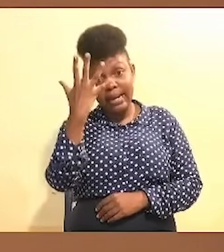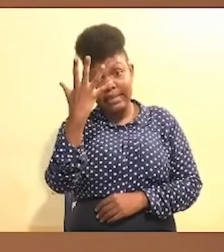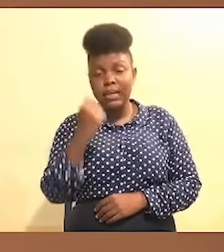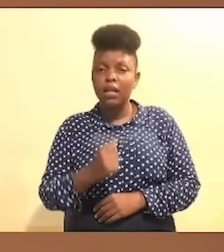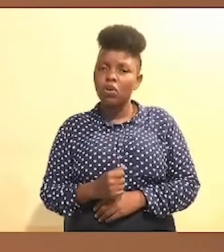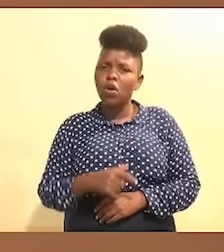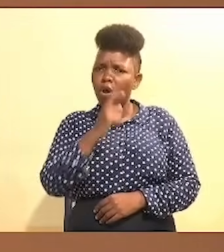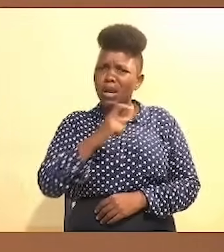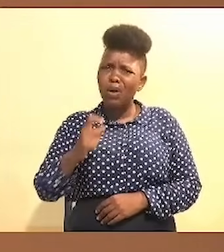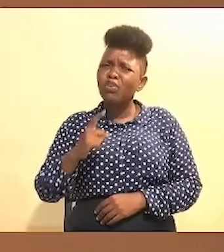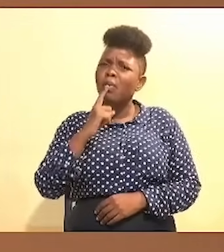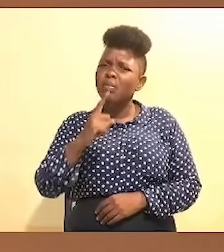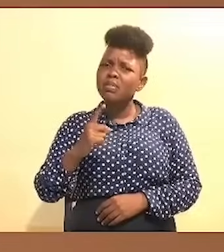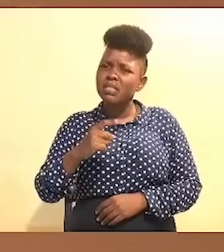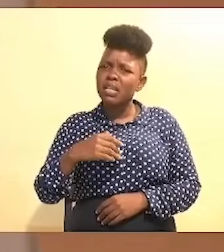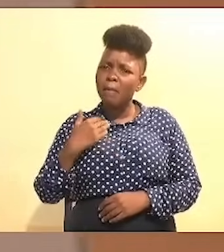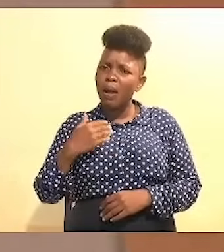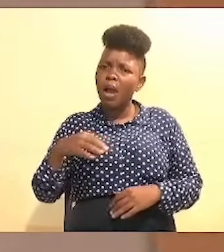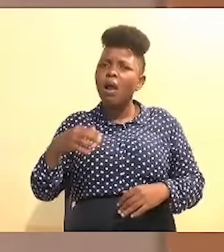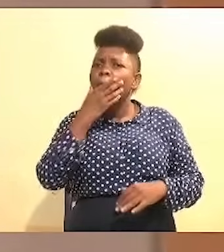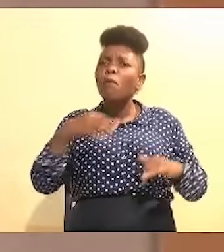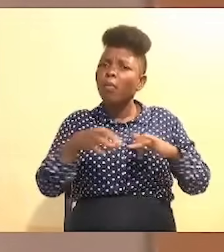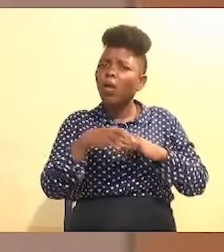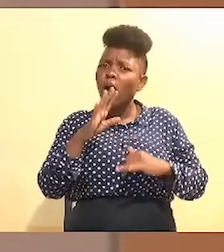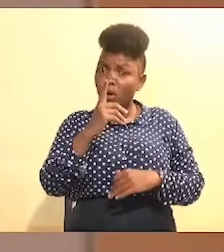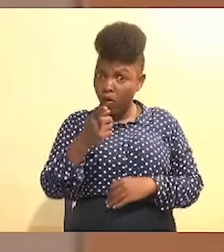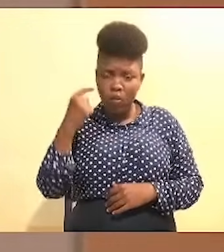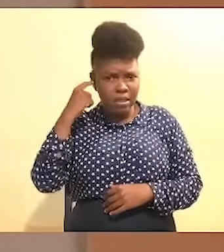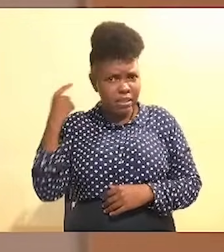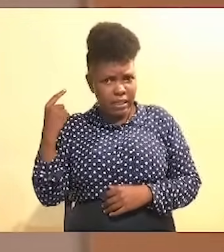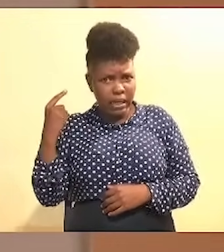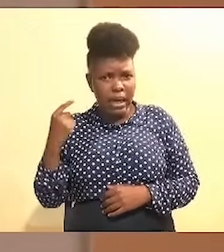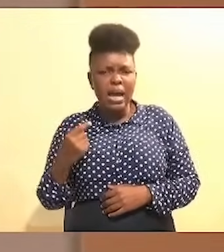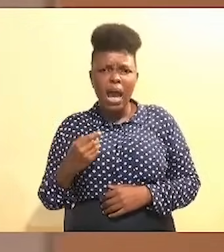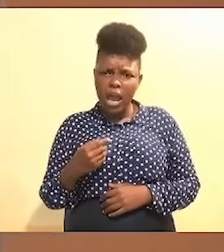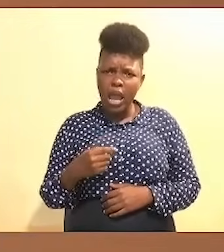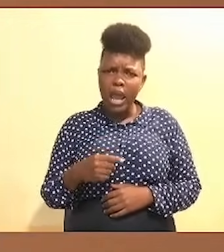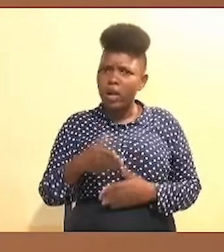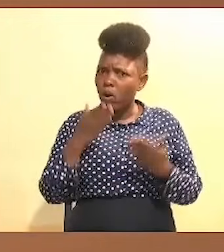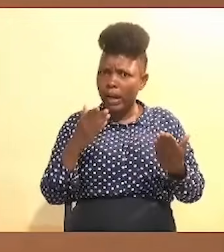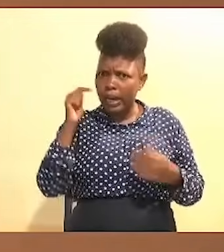Na watu wamemsema mume wako na umesikia. Ile tu anapanda unasikia, leo.